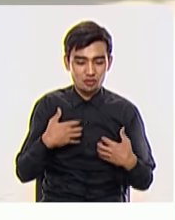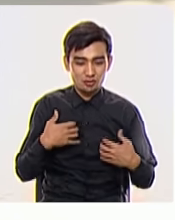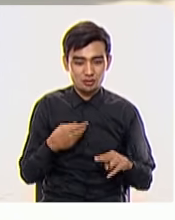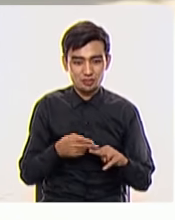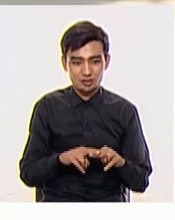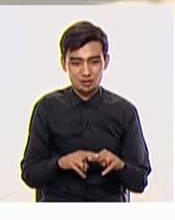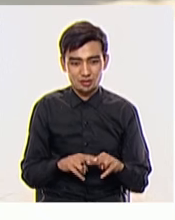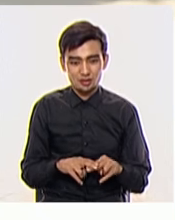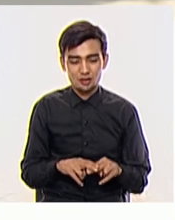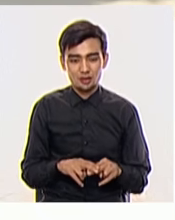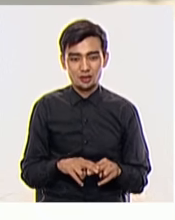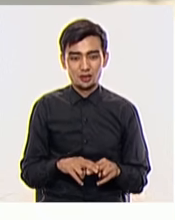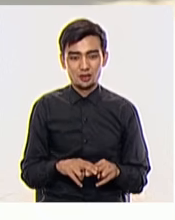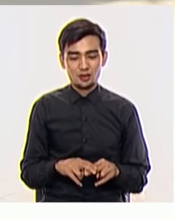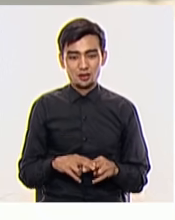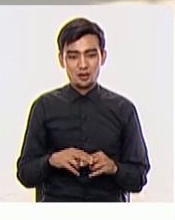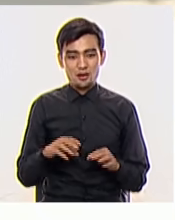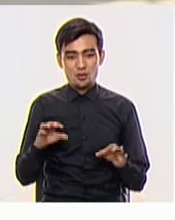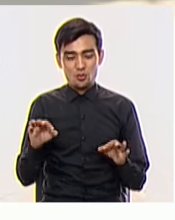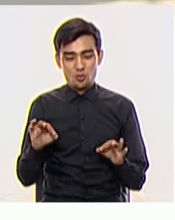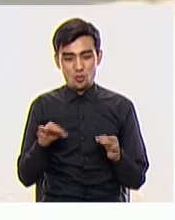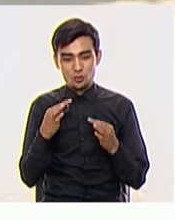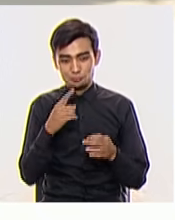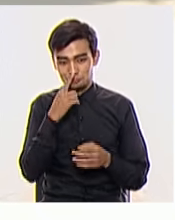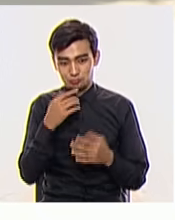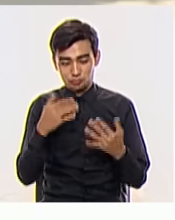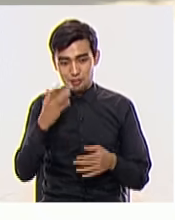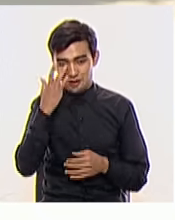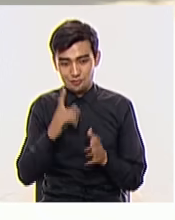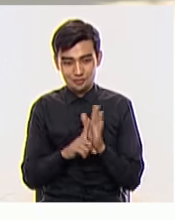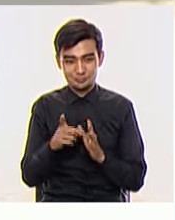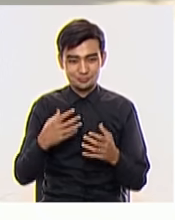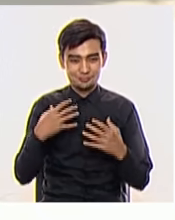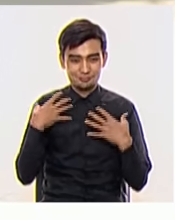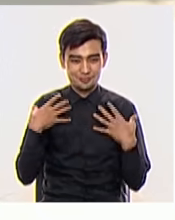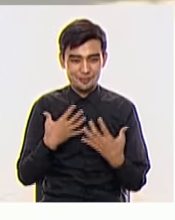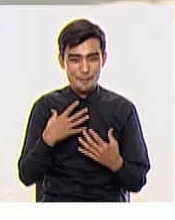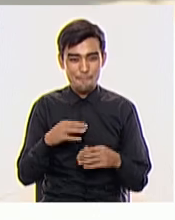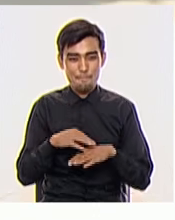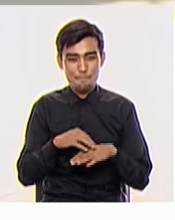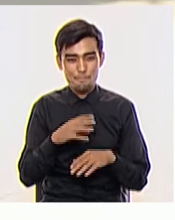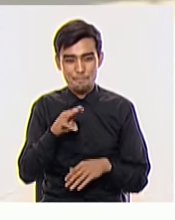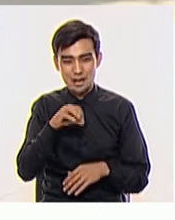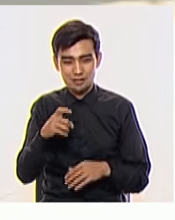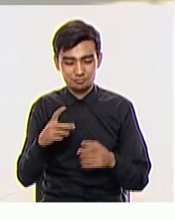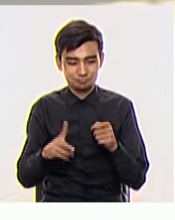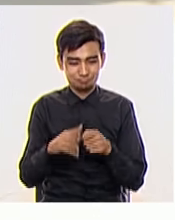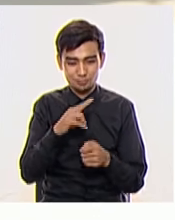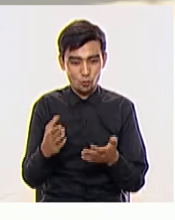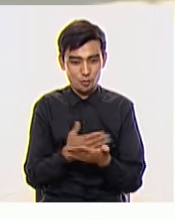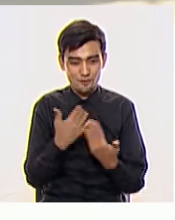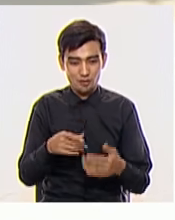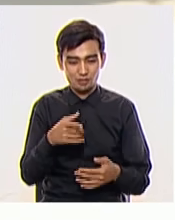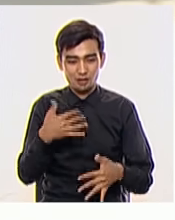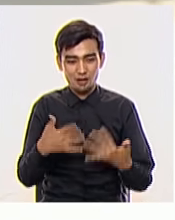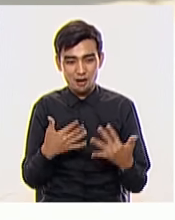жаңағы қырқылған ғой енді. Көптен шыққасын жүнін қырқады ғой. Осы 40-қаннан кейін үстінде жүні жоқ, жаңағы сосын қыстан шыққан ішінде әлсіз